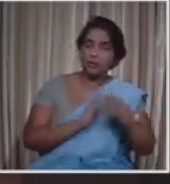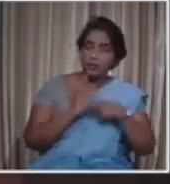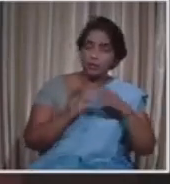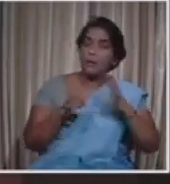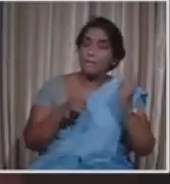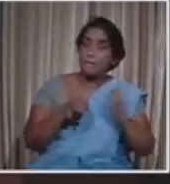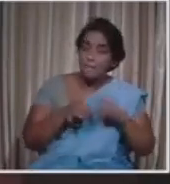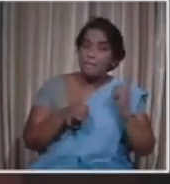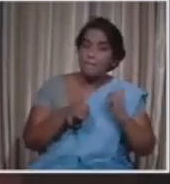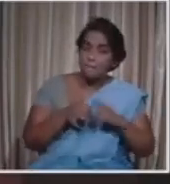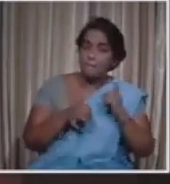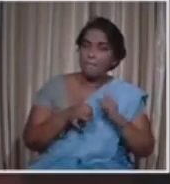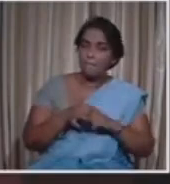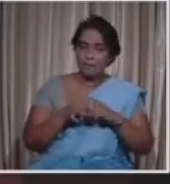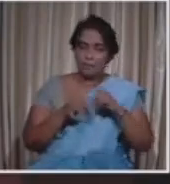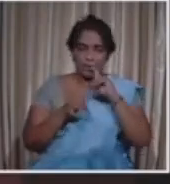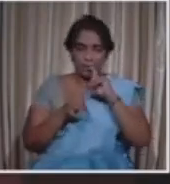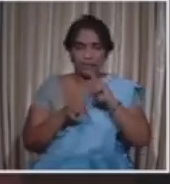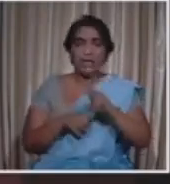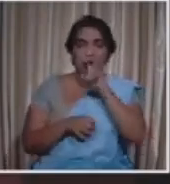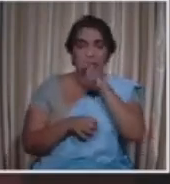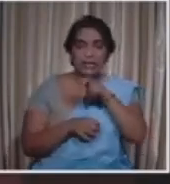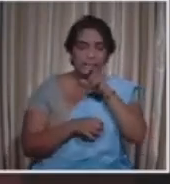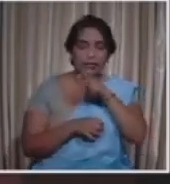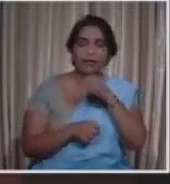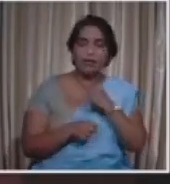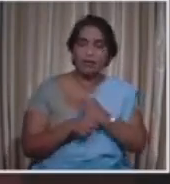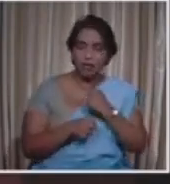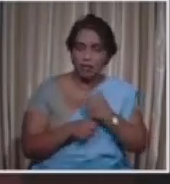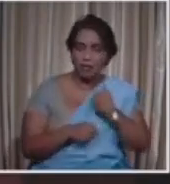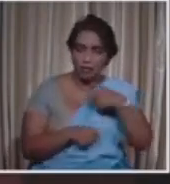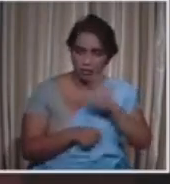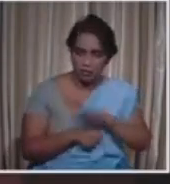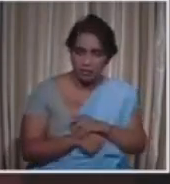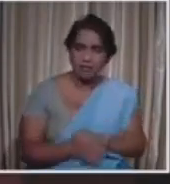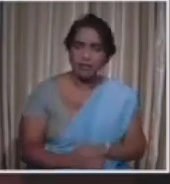ප්‍රශ්න ඉදිරිපත් කරන ගිරා පෝතක ආණ්ඩුවක් අද තියෙන